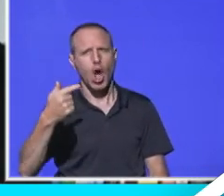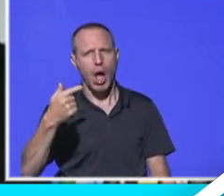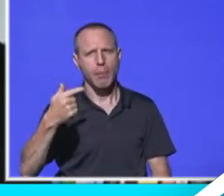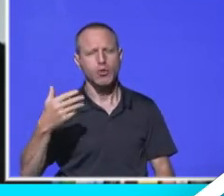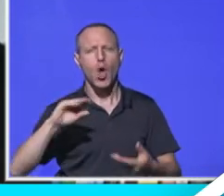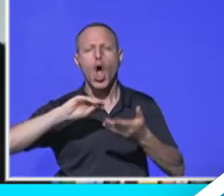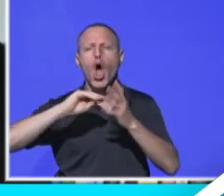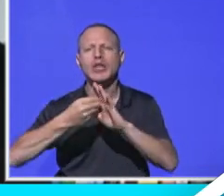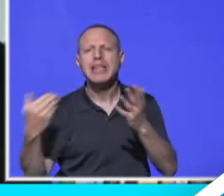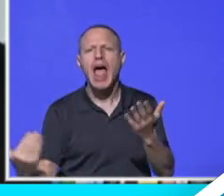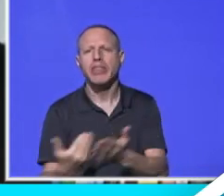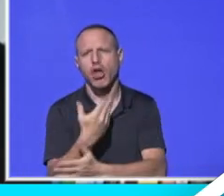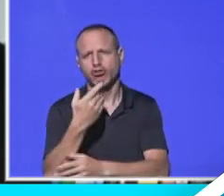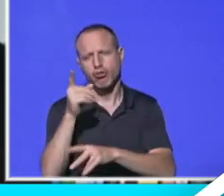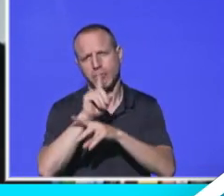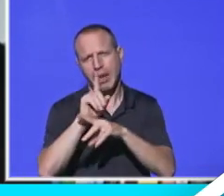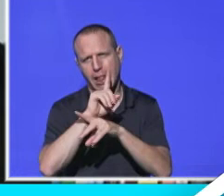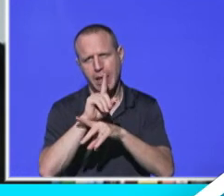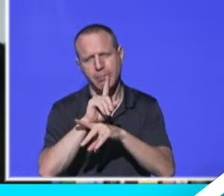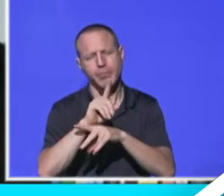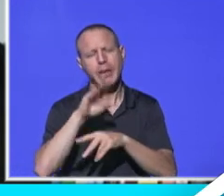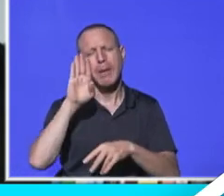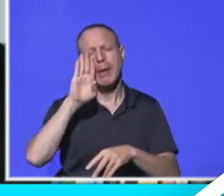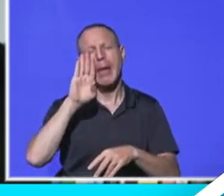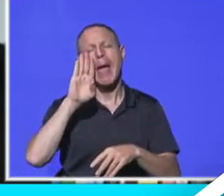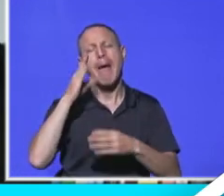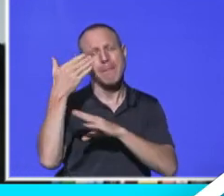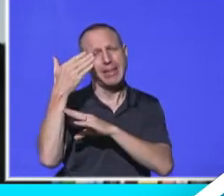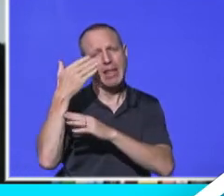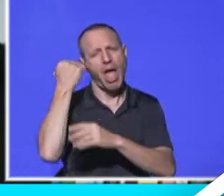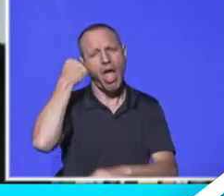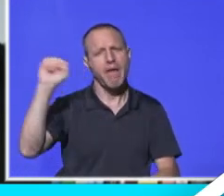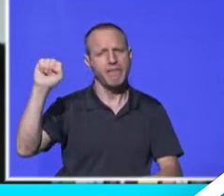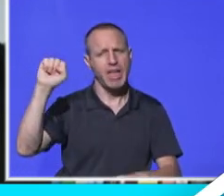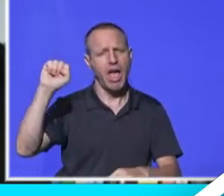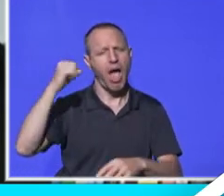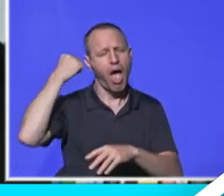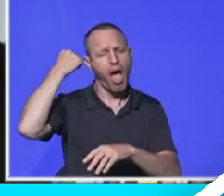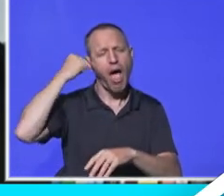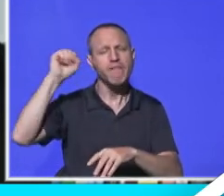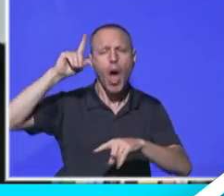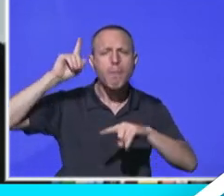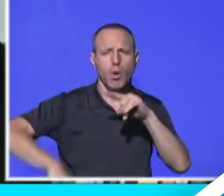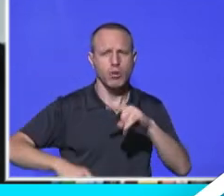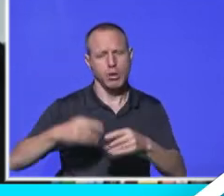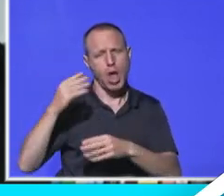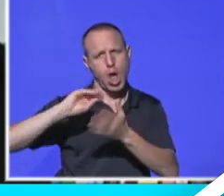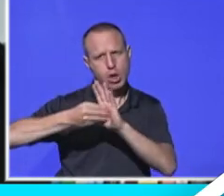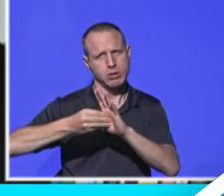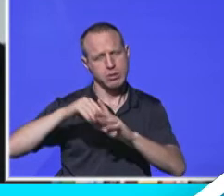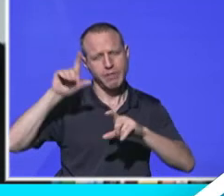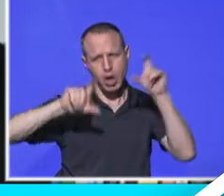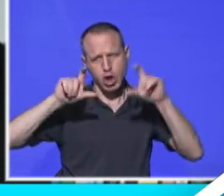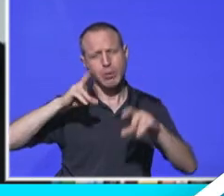חוזה חדש, בינתיים המדינה הפרה, הפרה בוטה את החוזה, והאזרחים צריכים לעשות